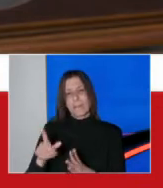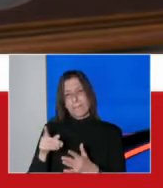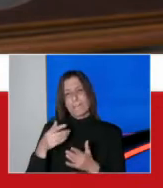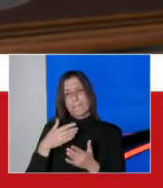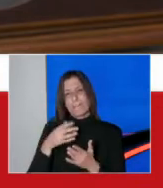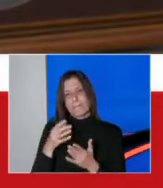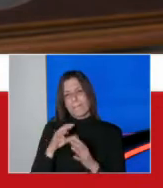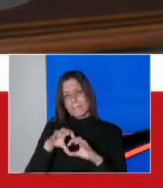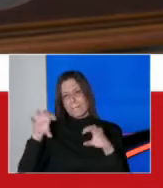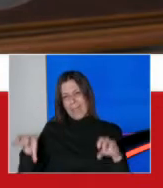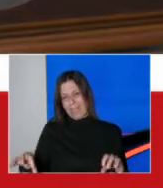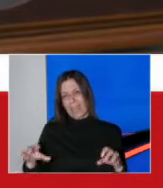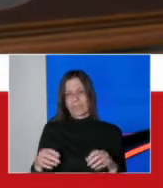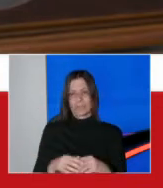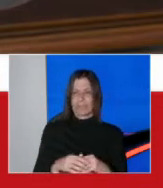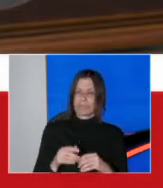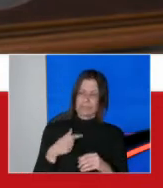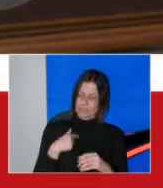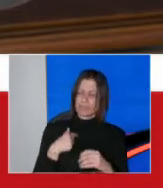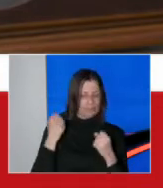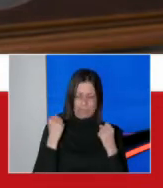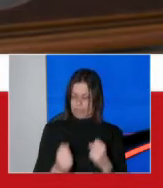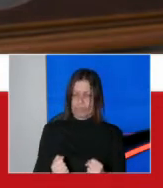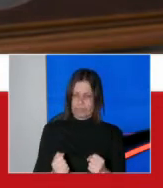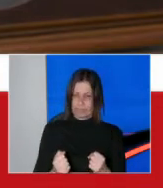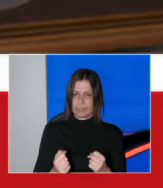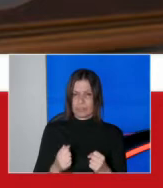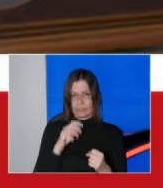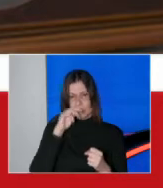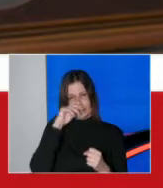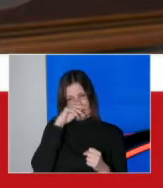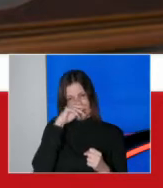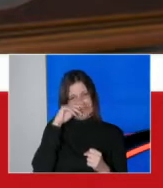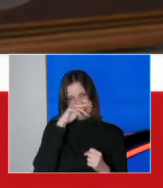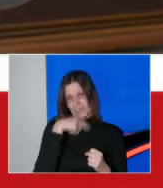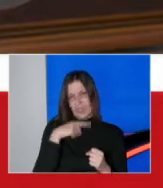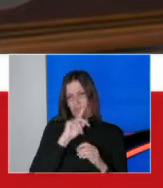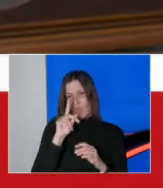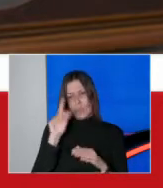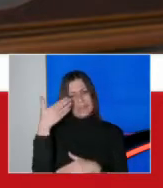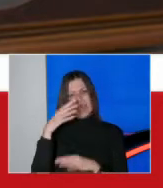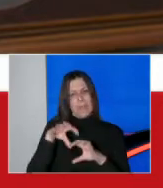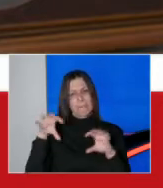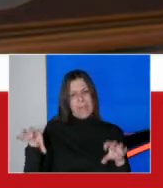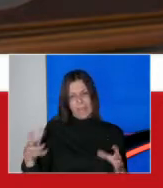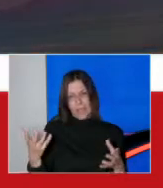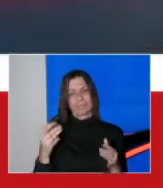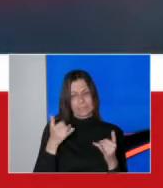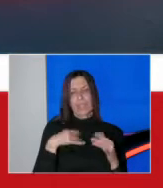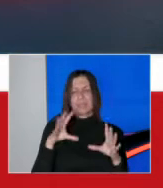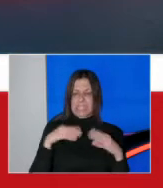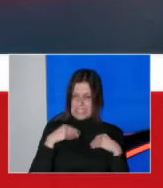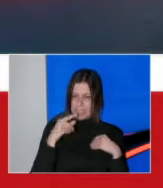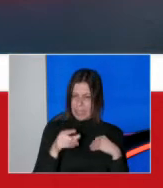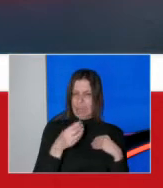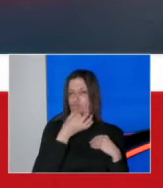רגע, דוקטור נחמן, אני משוכנע, אני יותר ממשוכנע. השר נחמן שי, אנחנו לא מדינת אפרטהייד. כן. ממש. אוקיי, אני מסכים איתך לחלוטין,